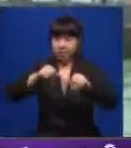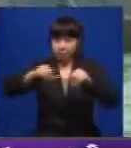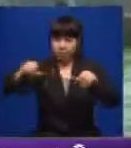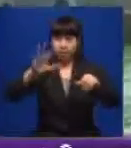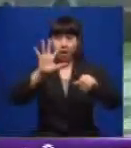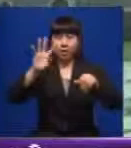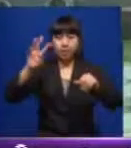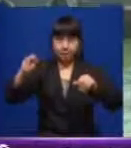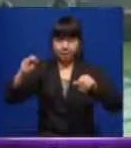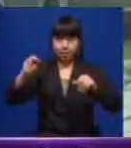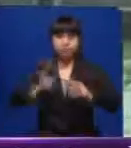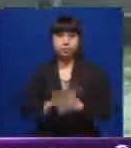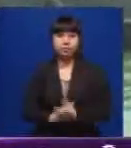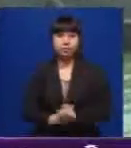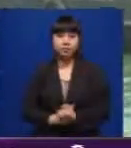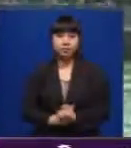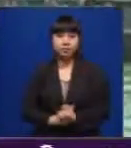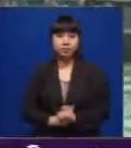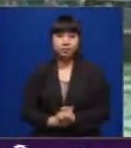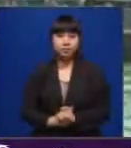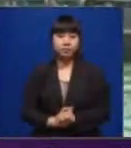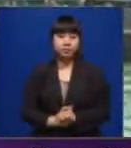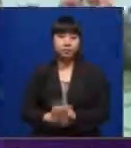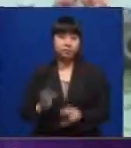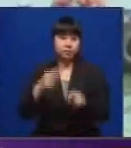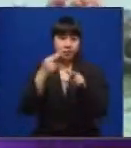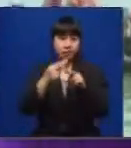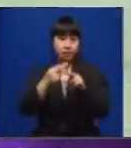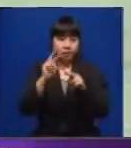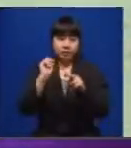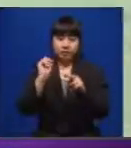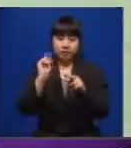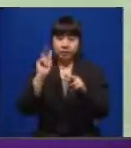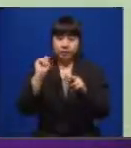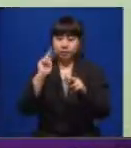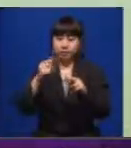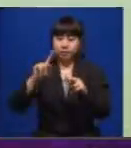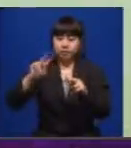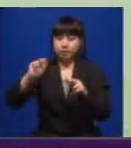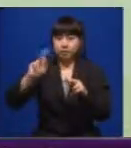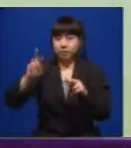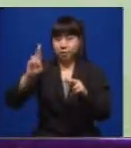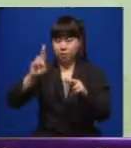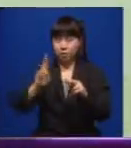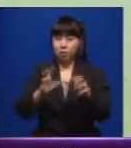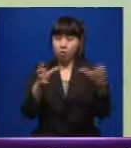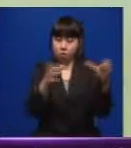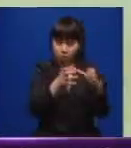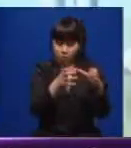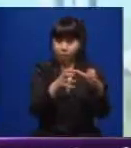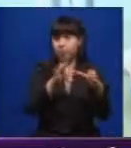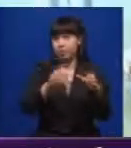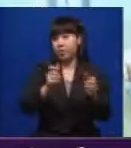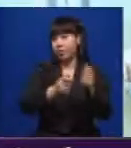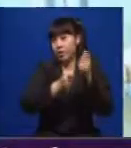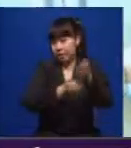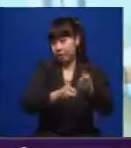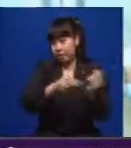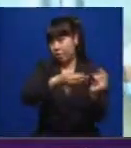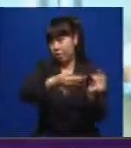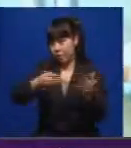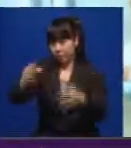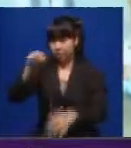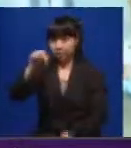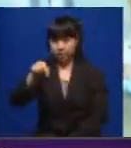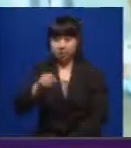5เมตรทางด้านนายธนัทธนกรไข่รักษารองประธานกลุ่มเกษตรกรทำประมงพันท้ายนรสิงห์ก็บอกว่าชาวบ้าน